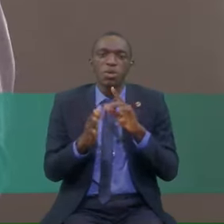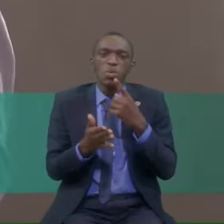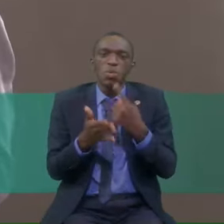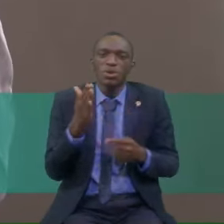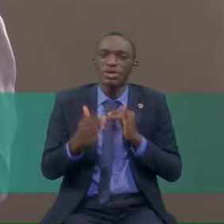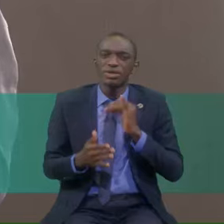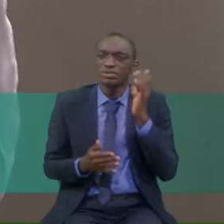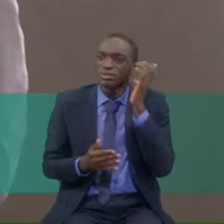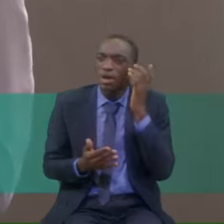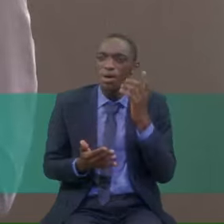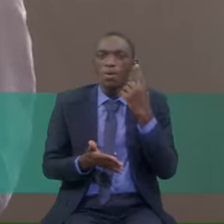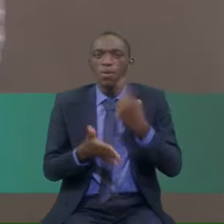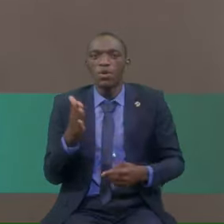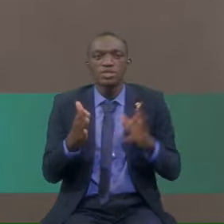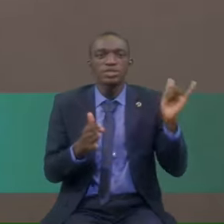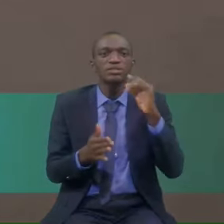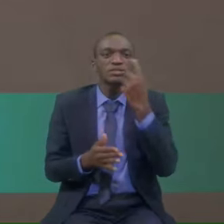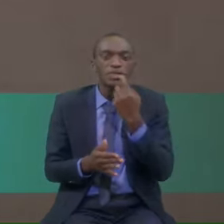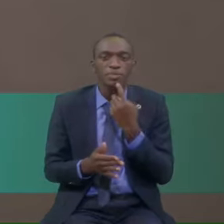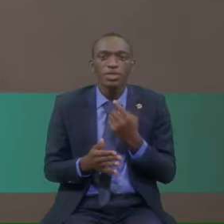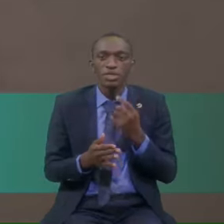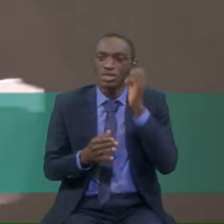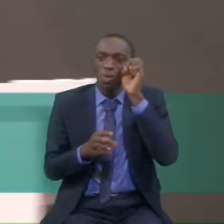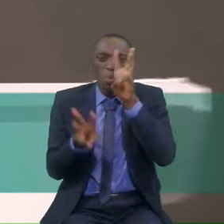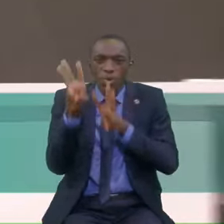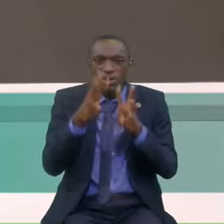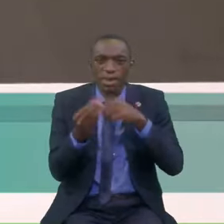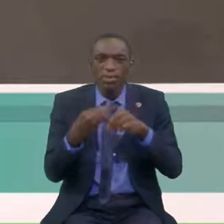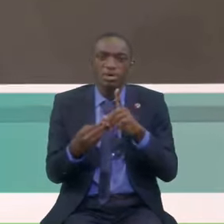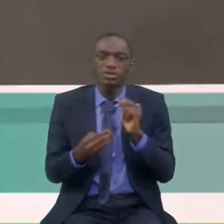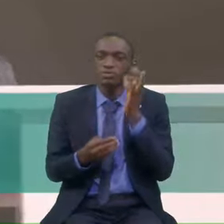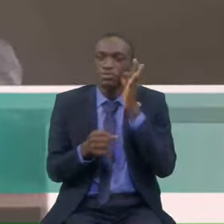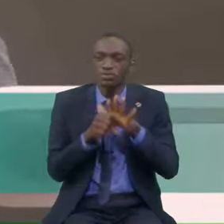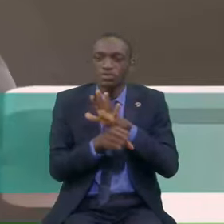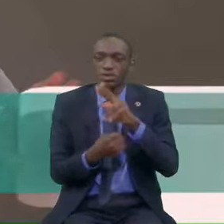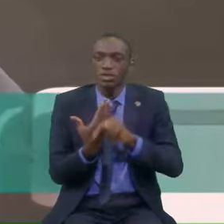Il se soucie de la fécondité dans le champ.